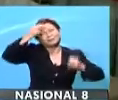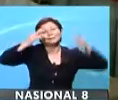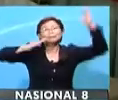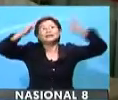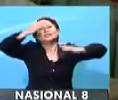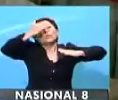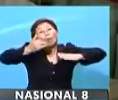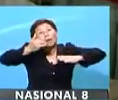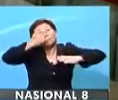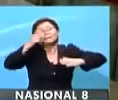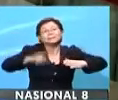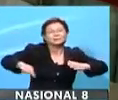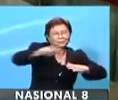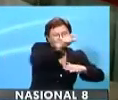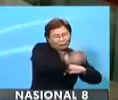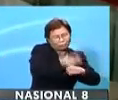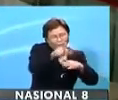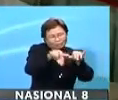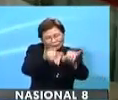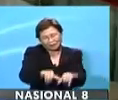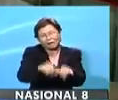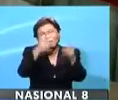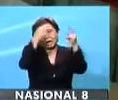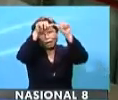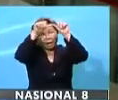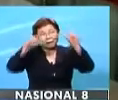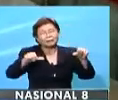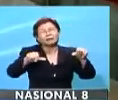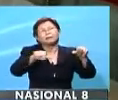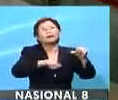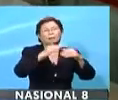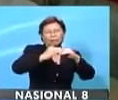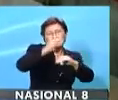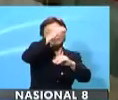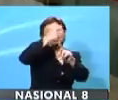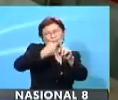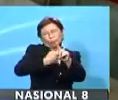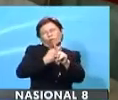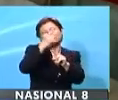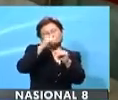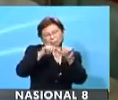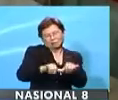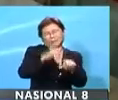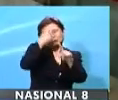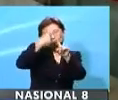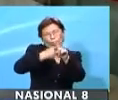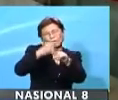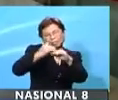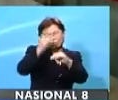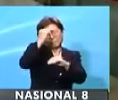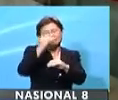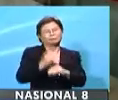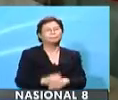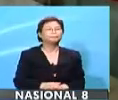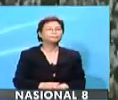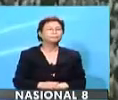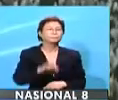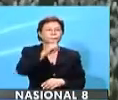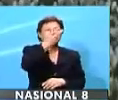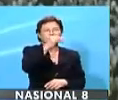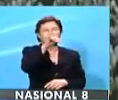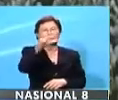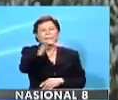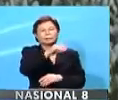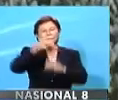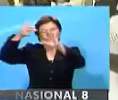Malaysia kerana mereka akan berada di Tanah Suci hampir ataupun lebih sebulan lamanya. Syarif Israfuddin